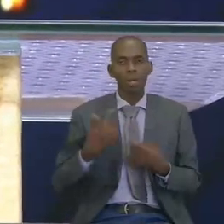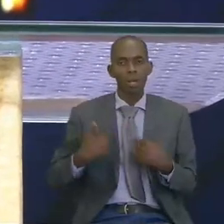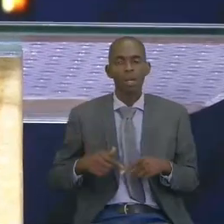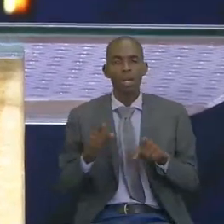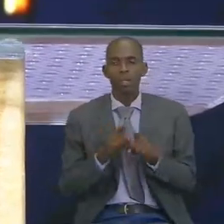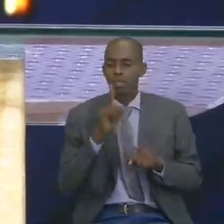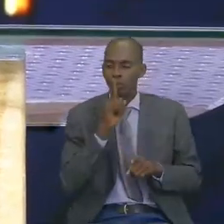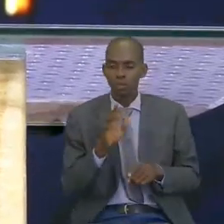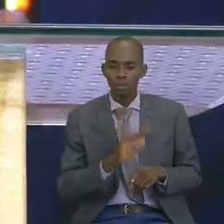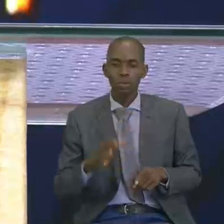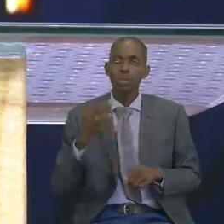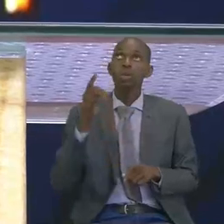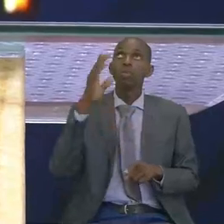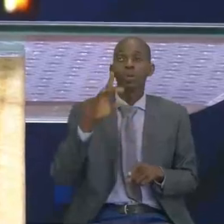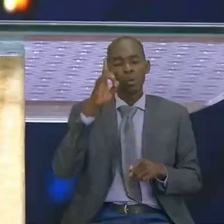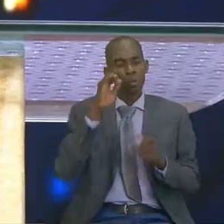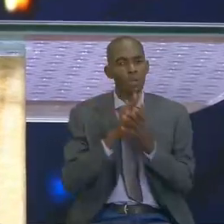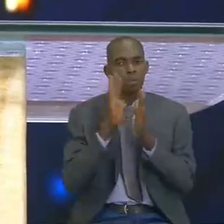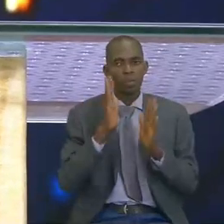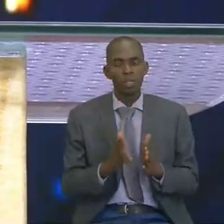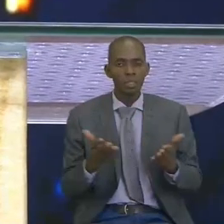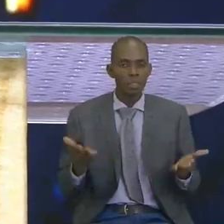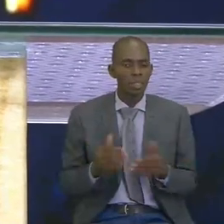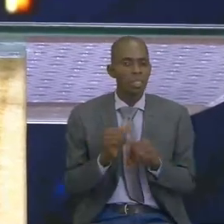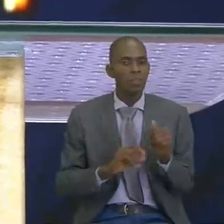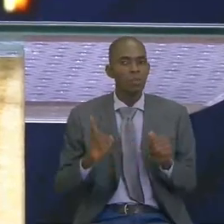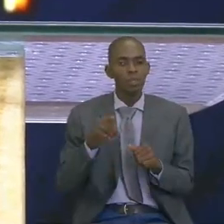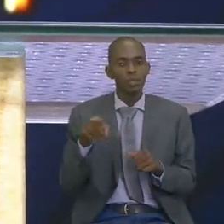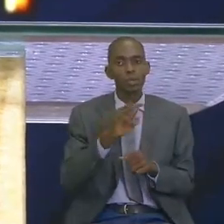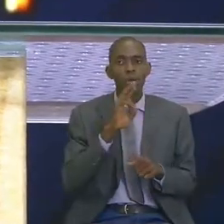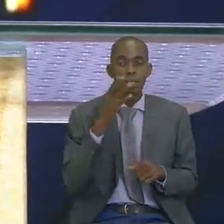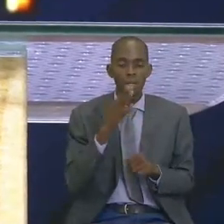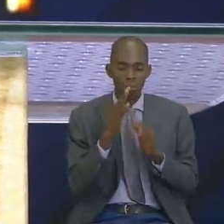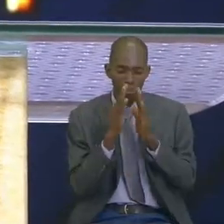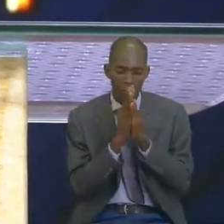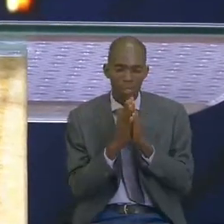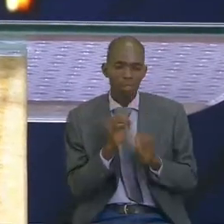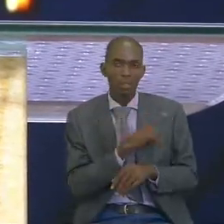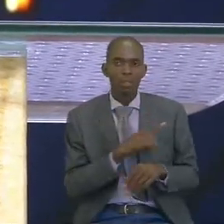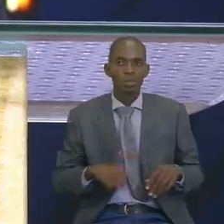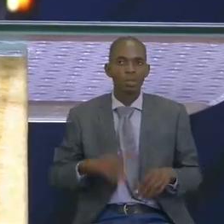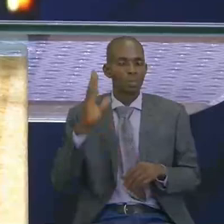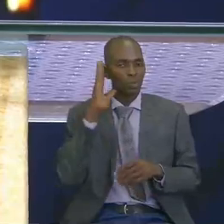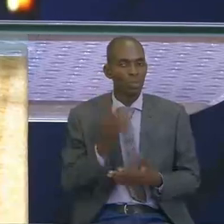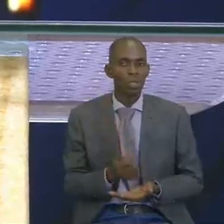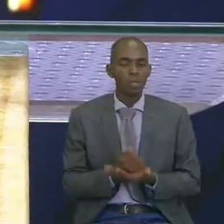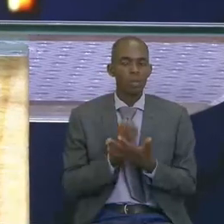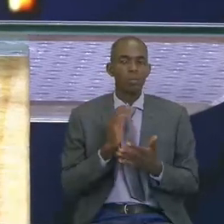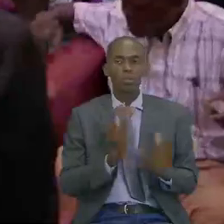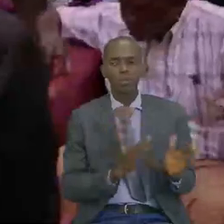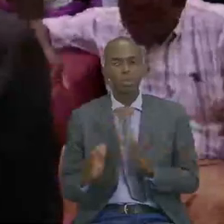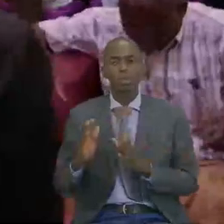sincères enfants de Dieu et dans tous les lieux où que nous soyons, prier et que le Seigneur nous prépare.